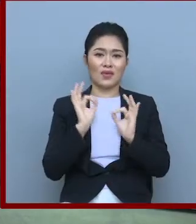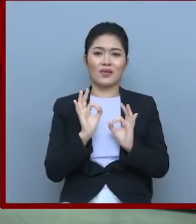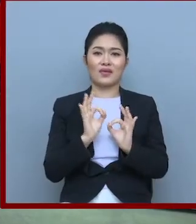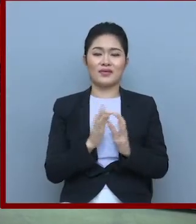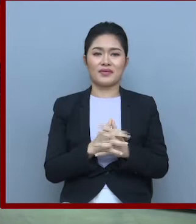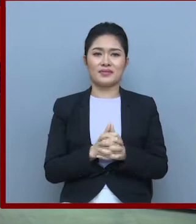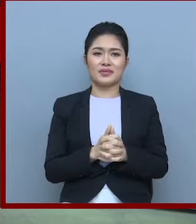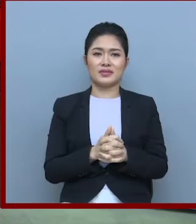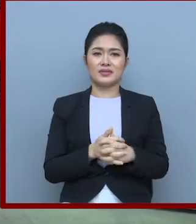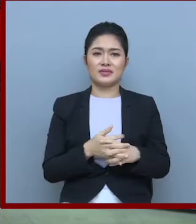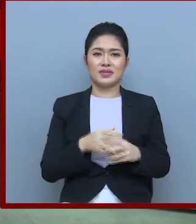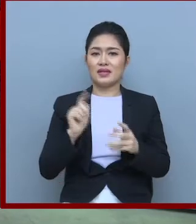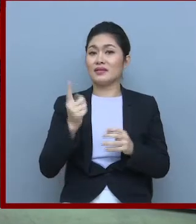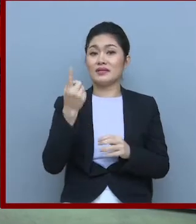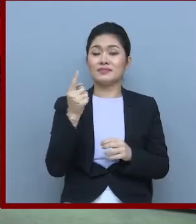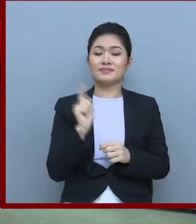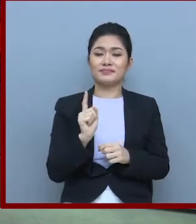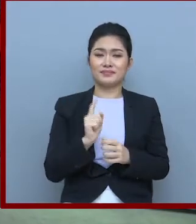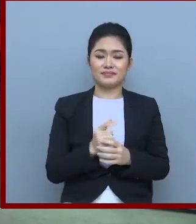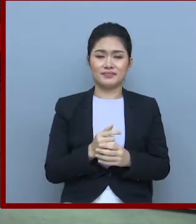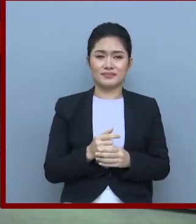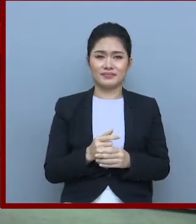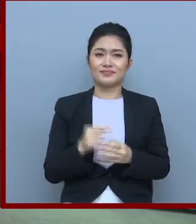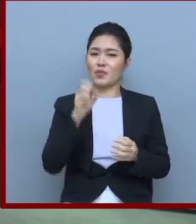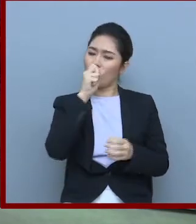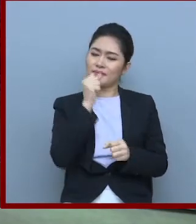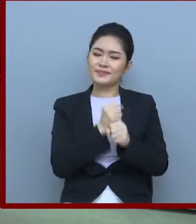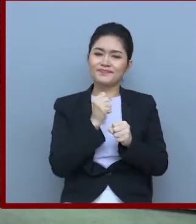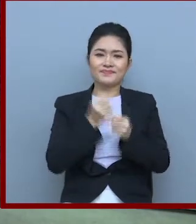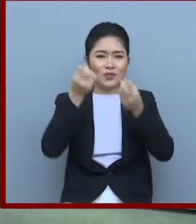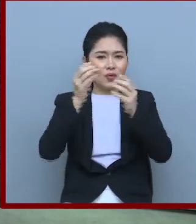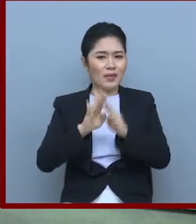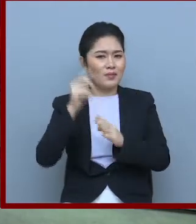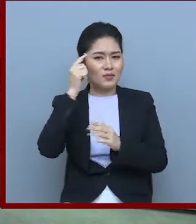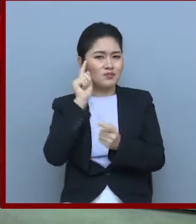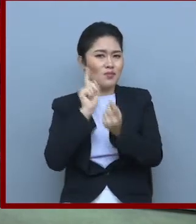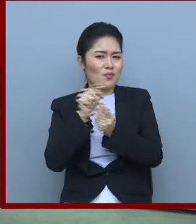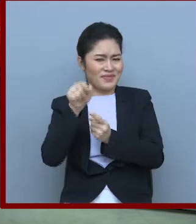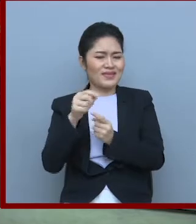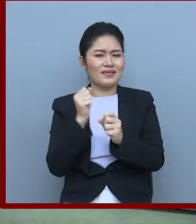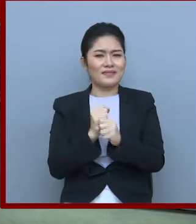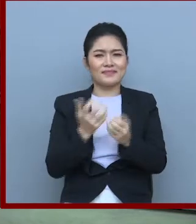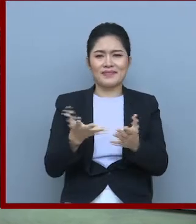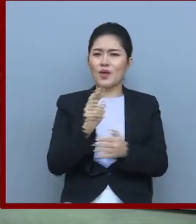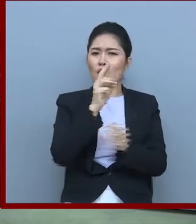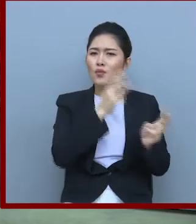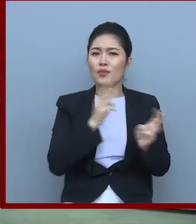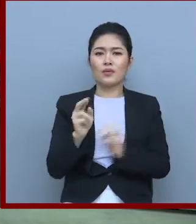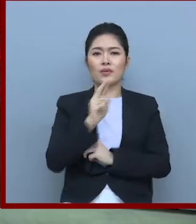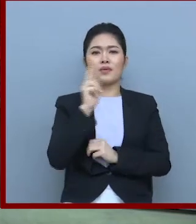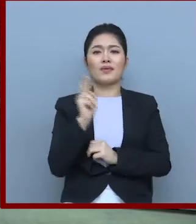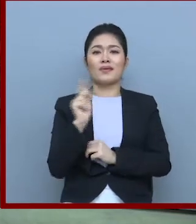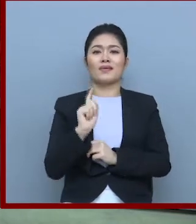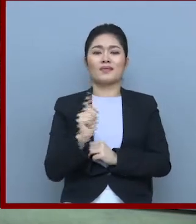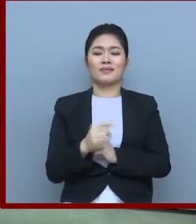โอเคนะครับเดี๋ยวเรามาเริ่มติดตั้งแล้วก็มารู้จักกับมันเลยว่ามันใช้ยัง